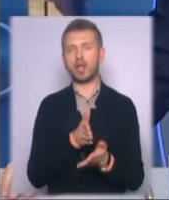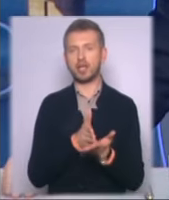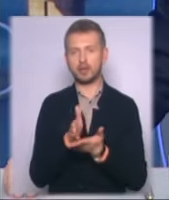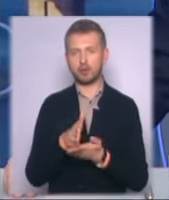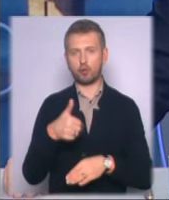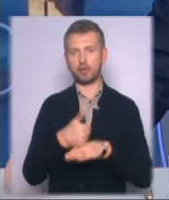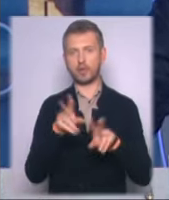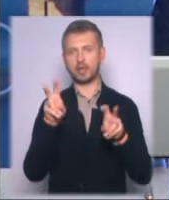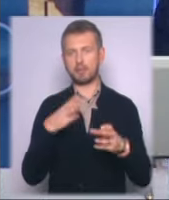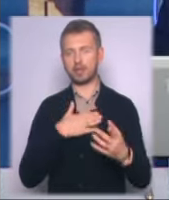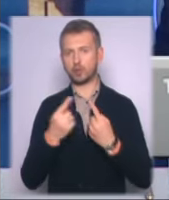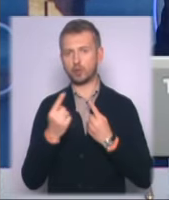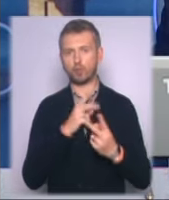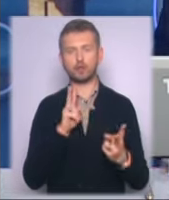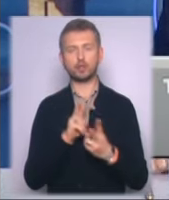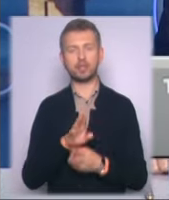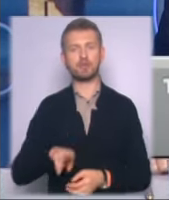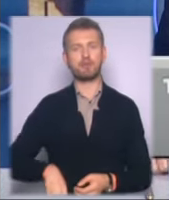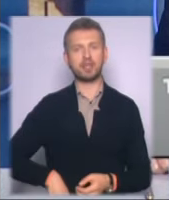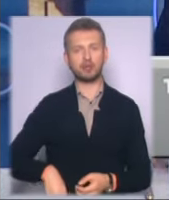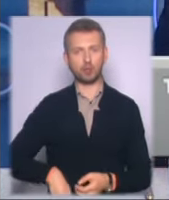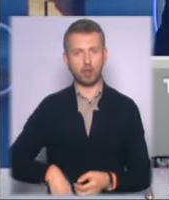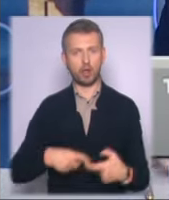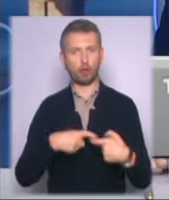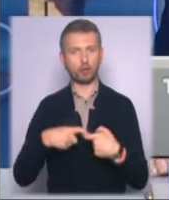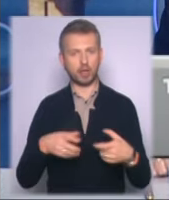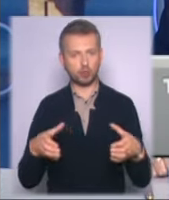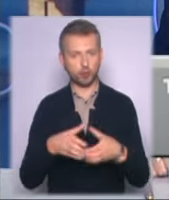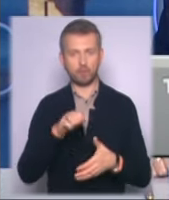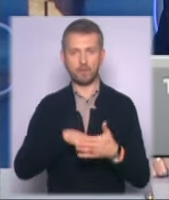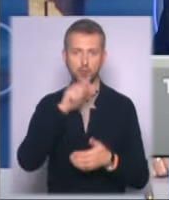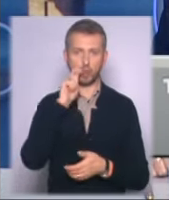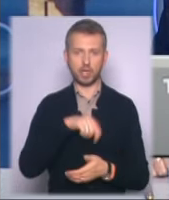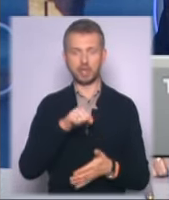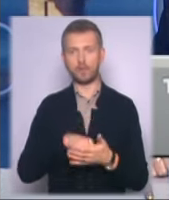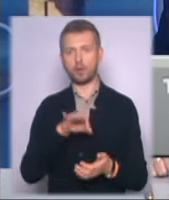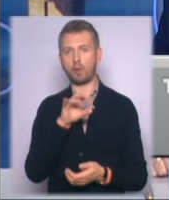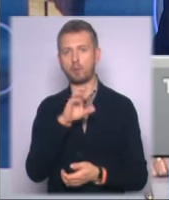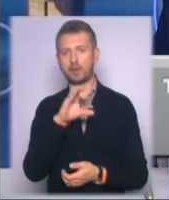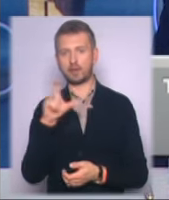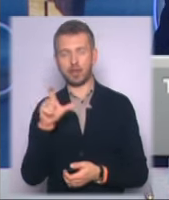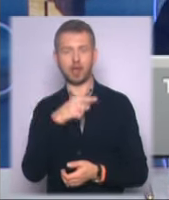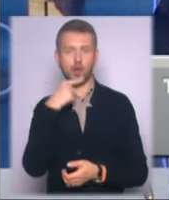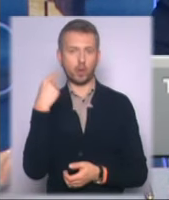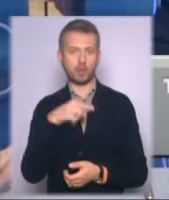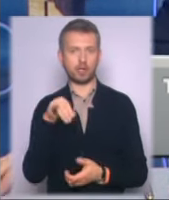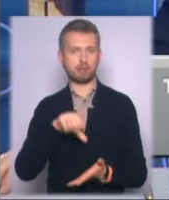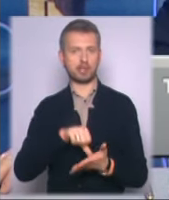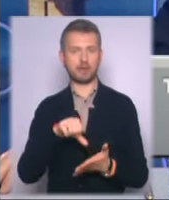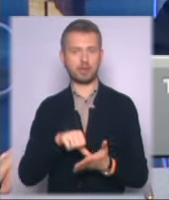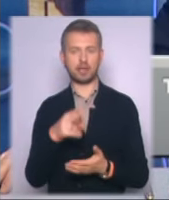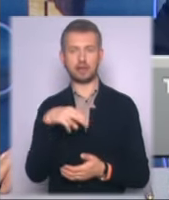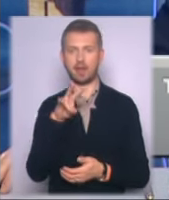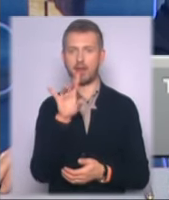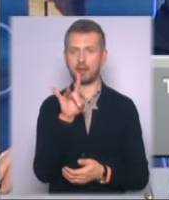тема нашої розмови – це зустріч у Мінську контактної групи від України, від ОБСЄ, від Росії, ну і представники ДНР